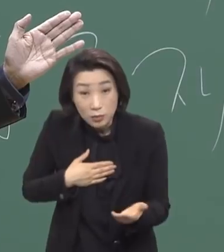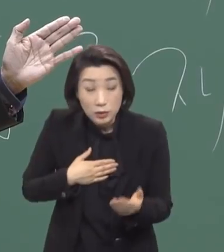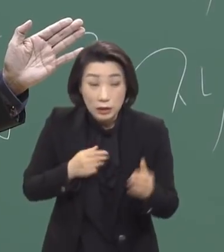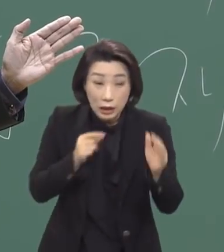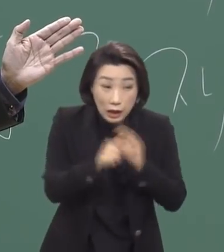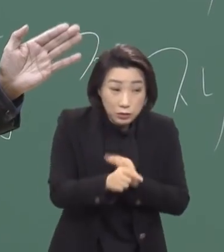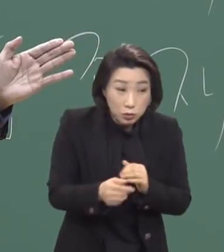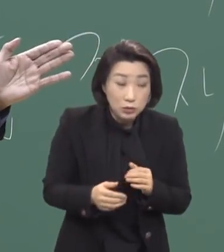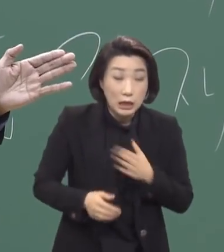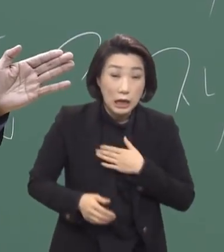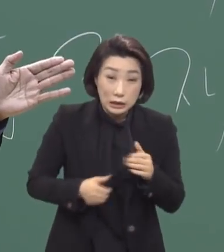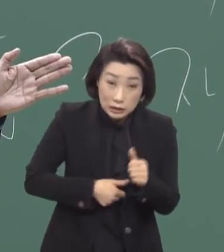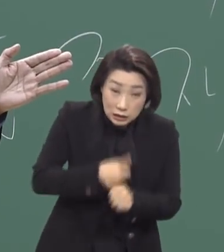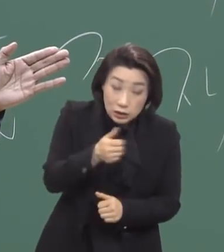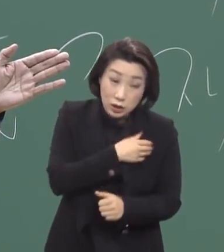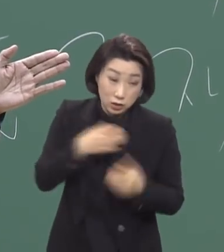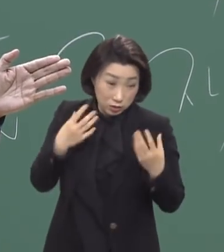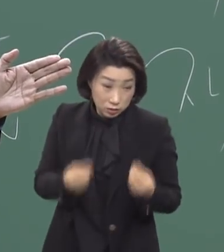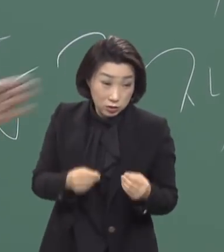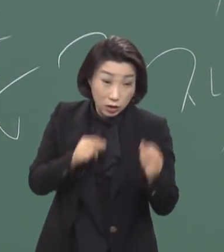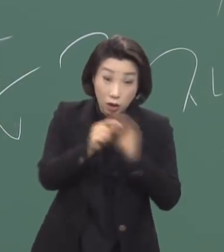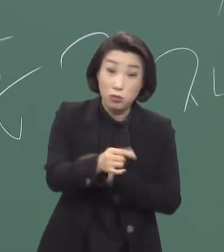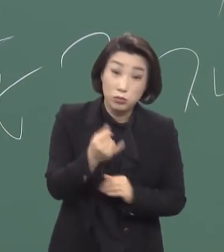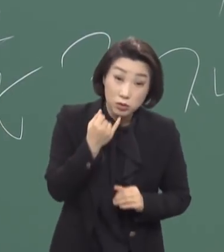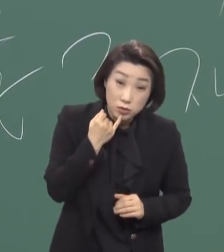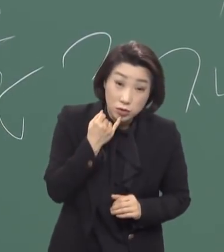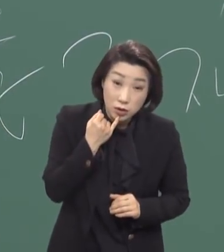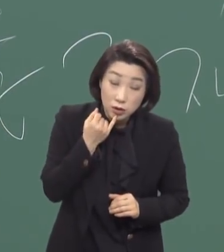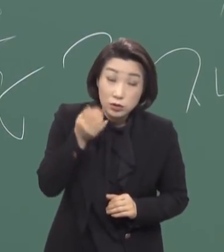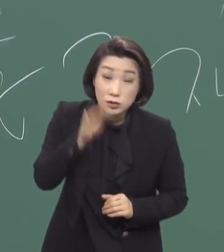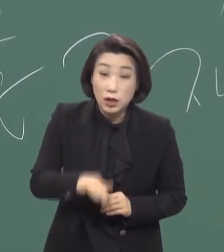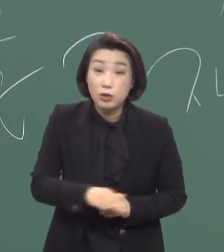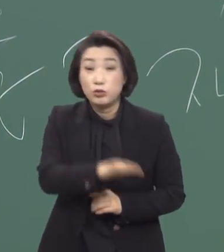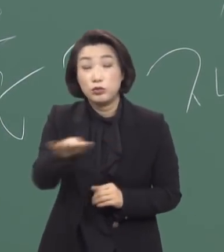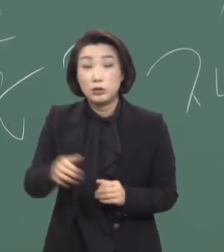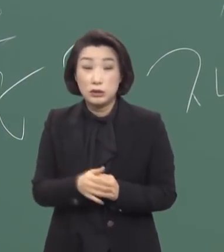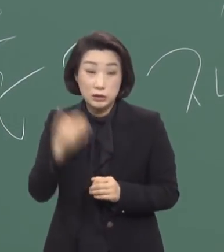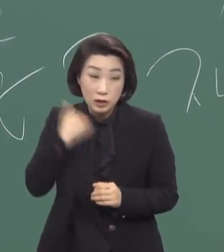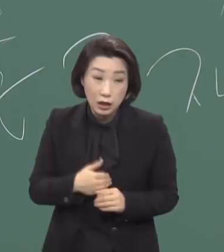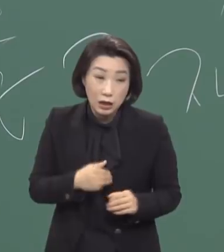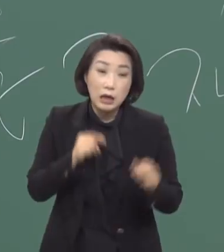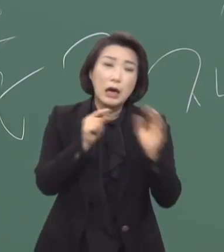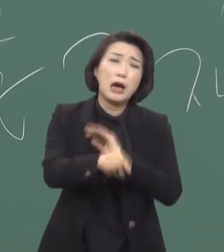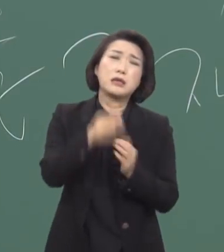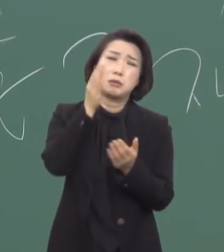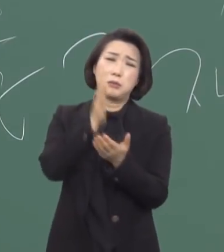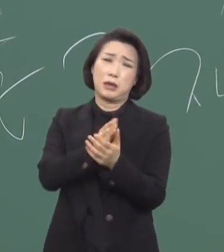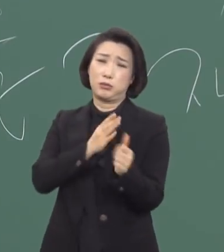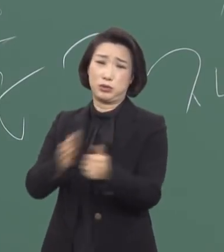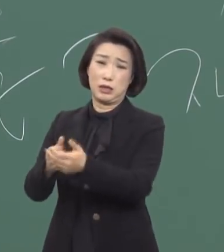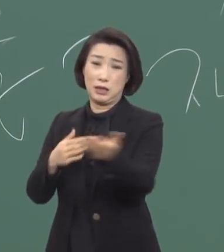가도 이길 자신 있으면 가도 되지만 우리는 자신 없으면 가지 말아야 돼.